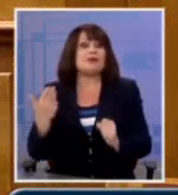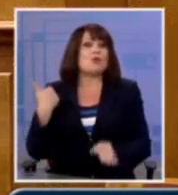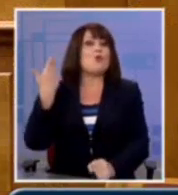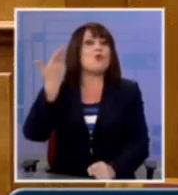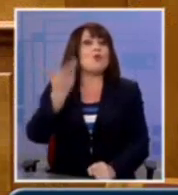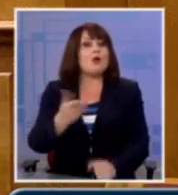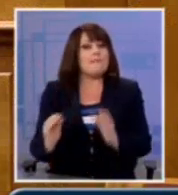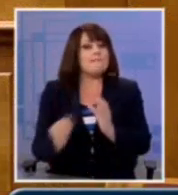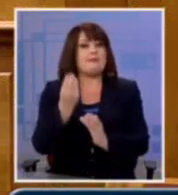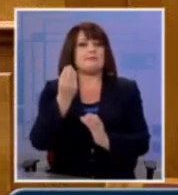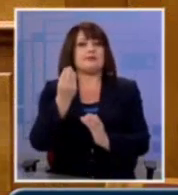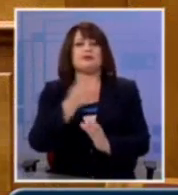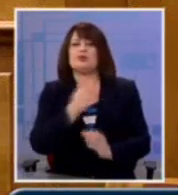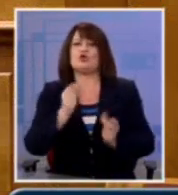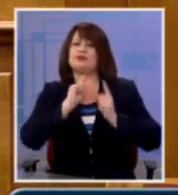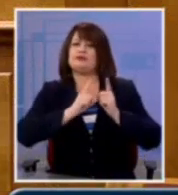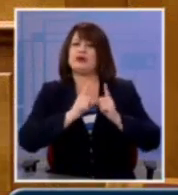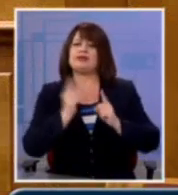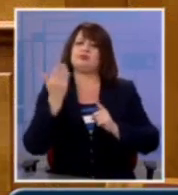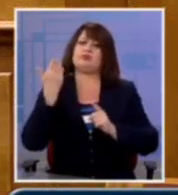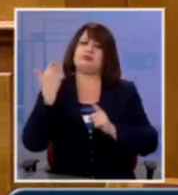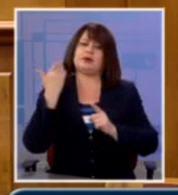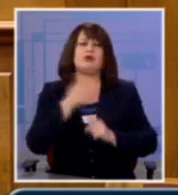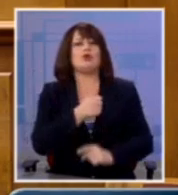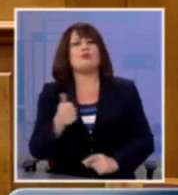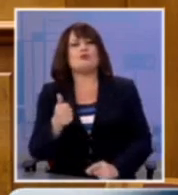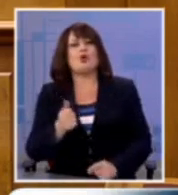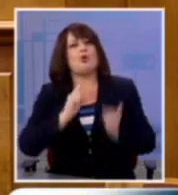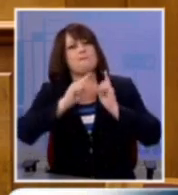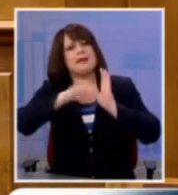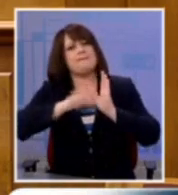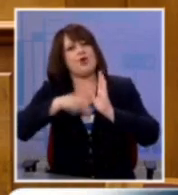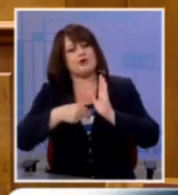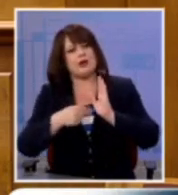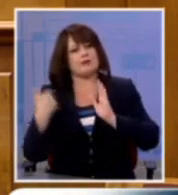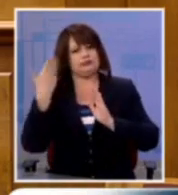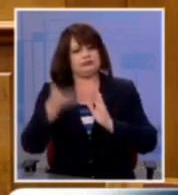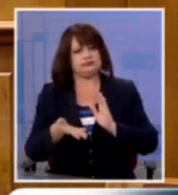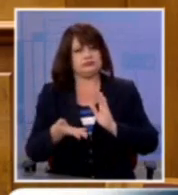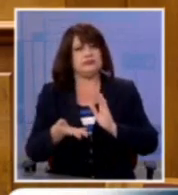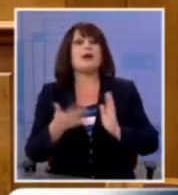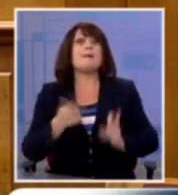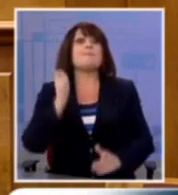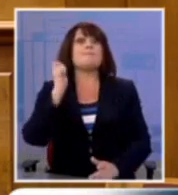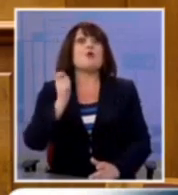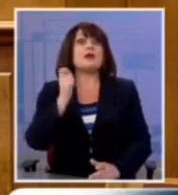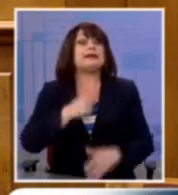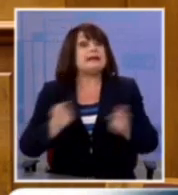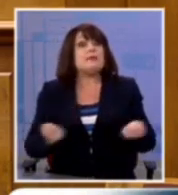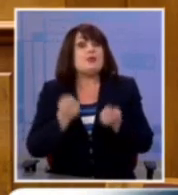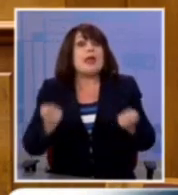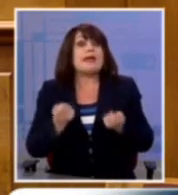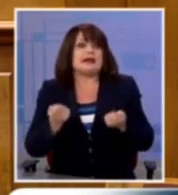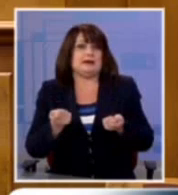όχι μόνο των συμφωνιών, όχι μόνο των μνημονίων, αλλά και της πολιτικής η οποία